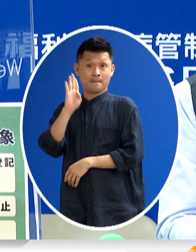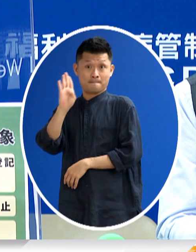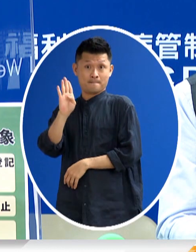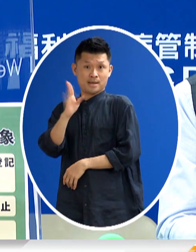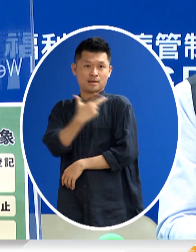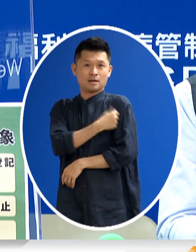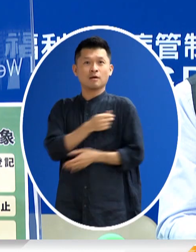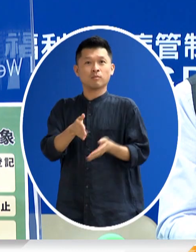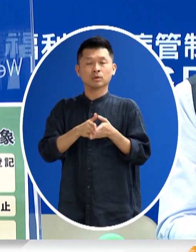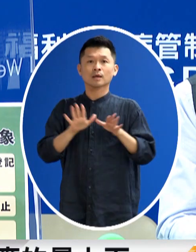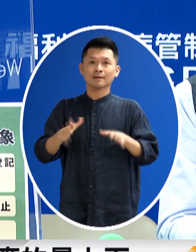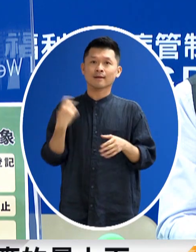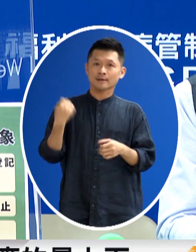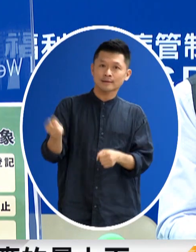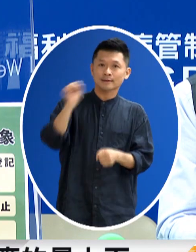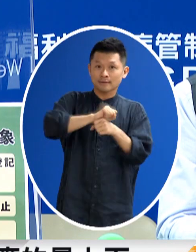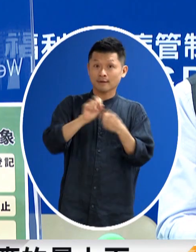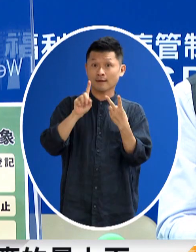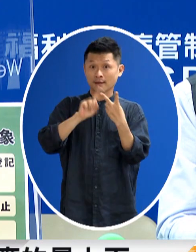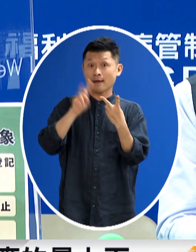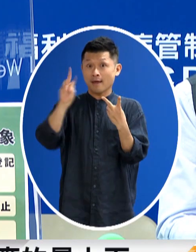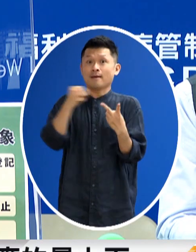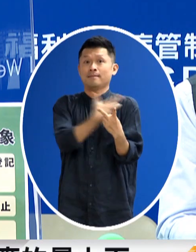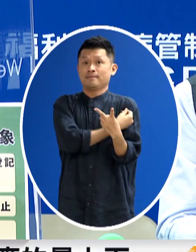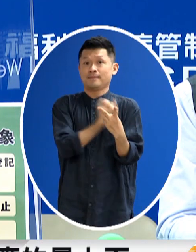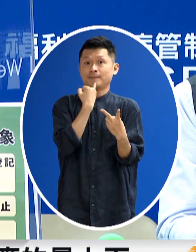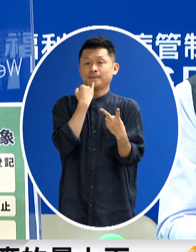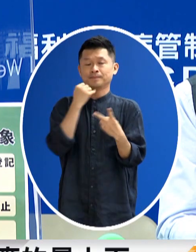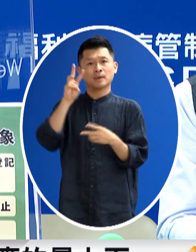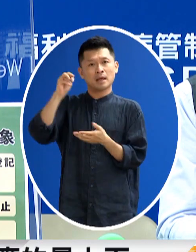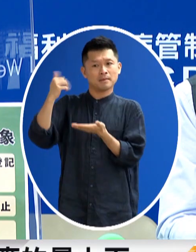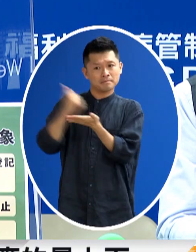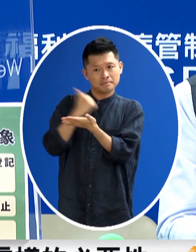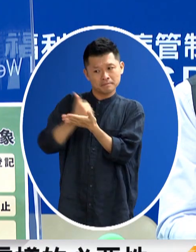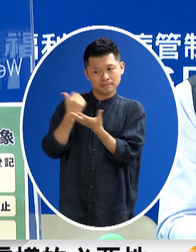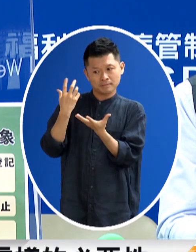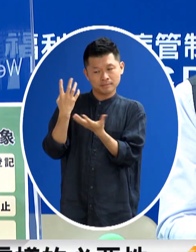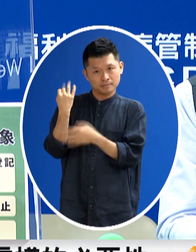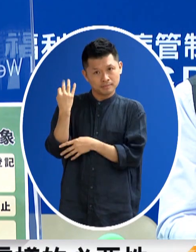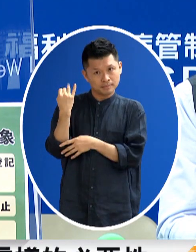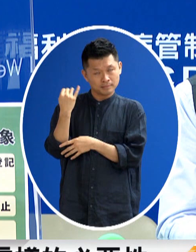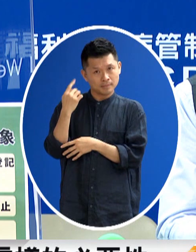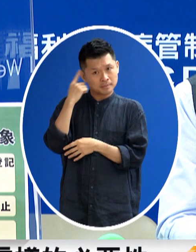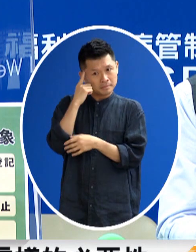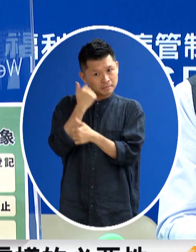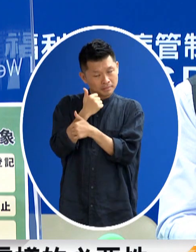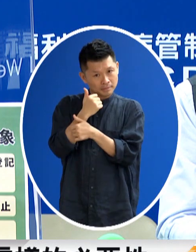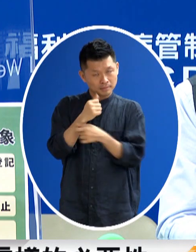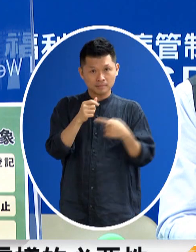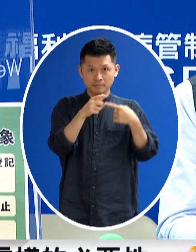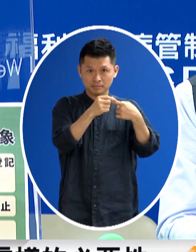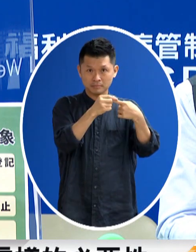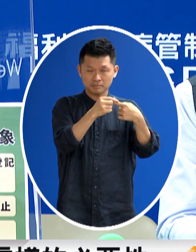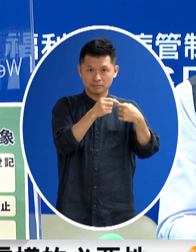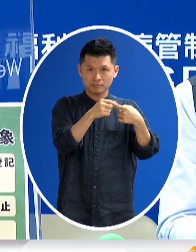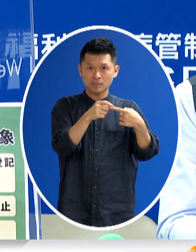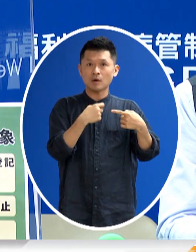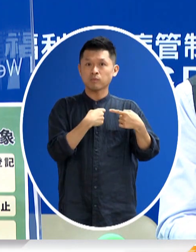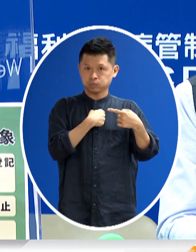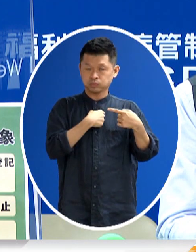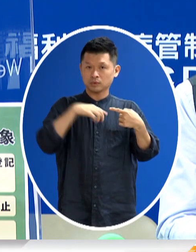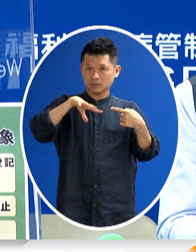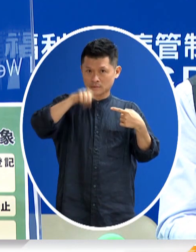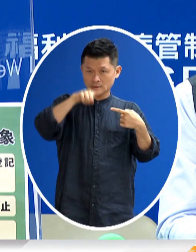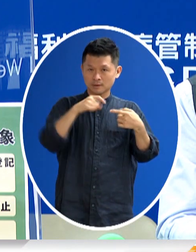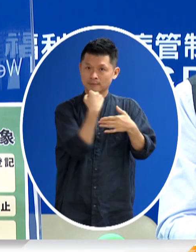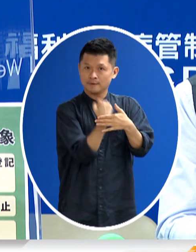了一个选择。那不过事实上，在莫德纳供应的量上面，我们还是在考虑到第一剂，哈，这样的一个必要性，好，那